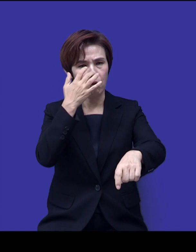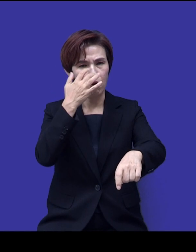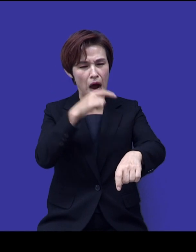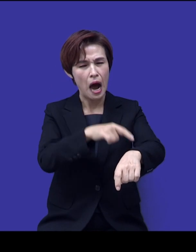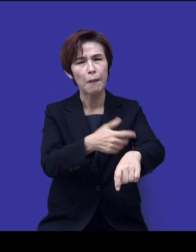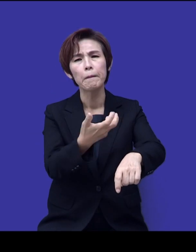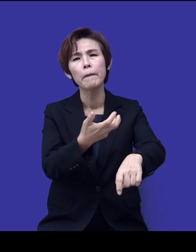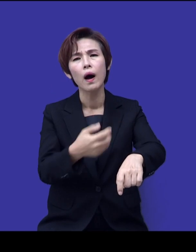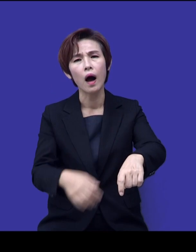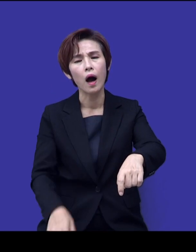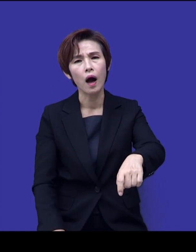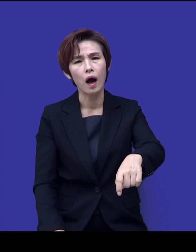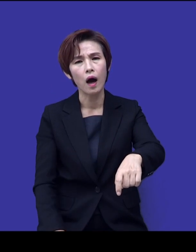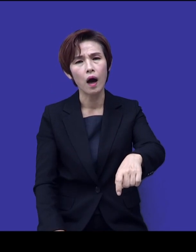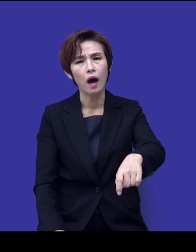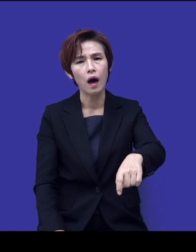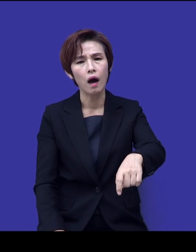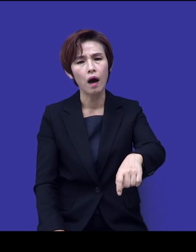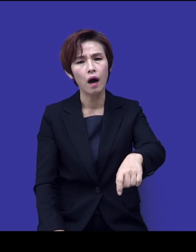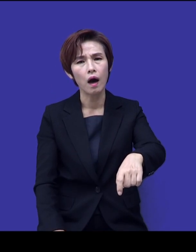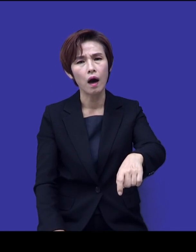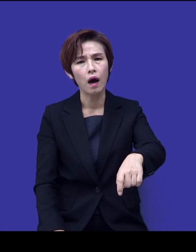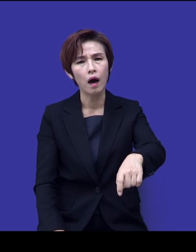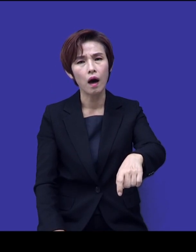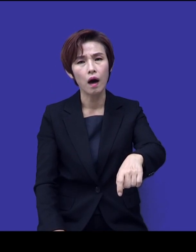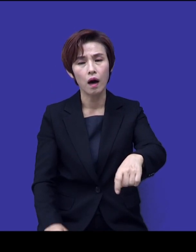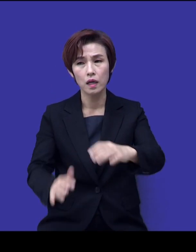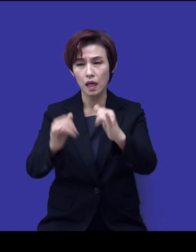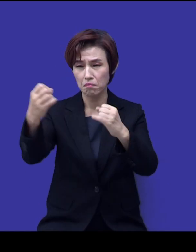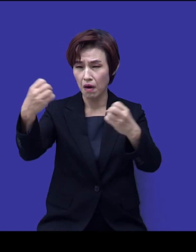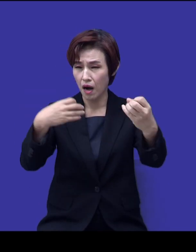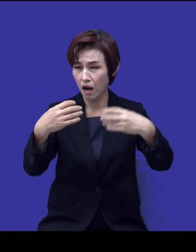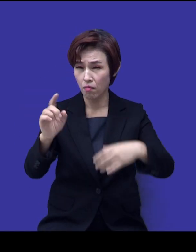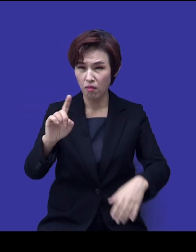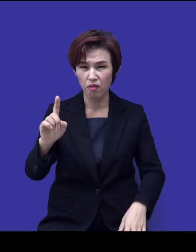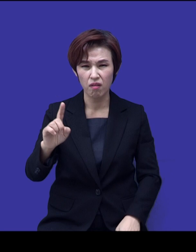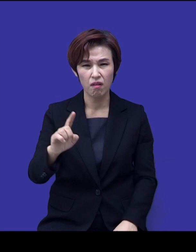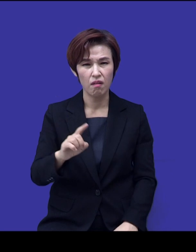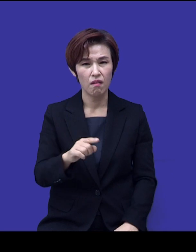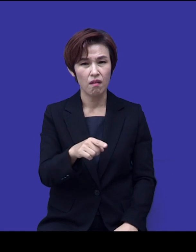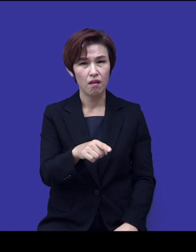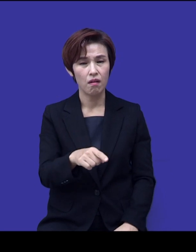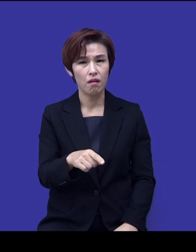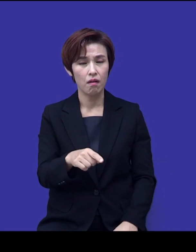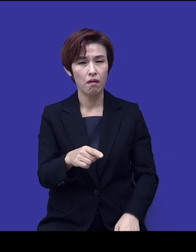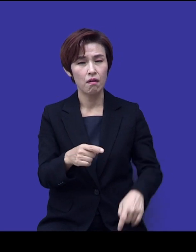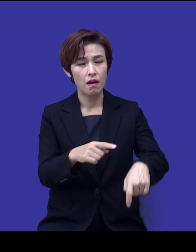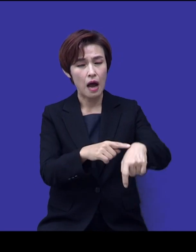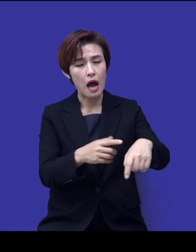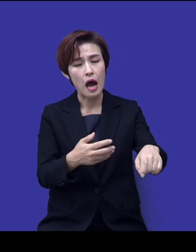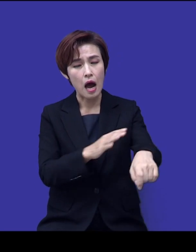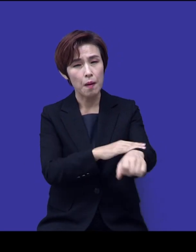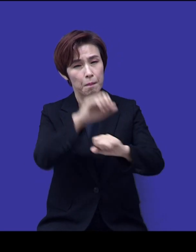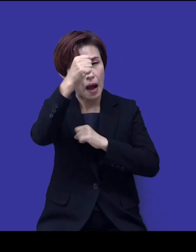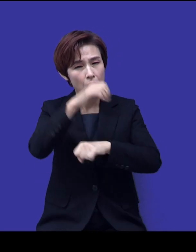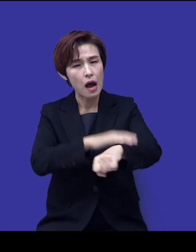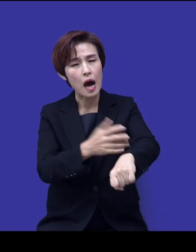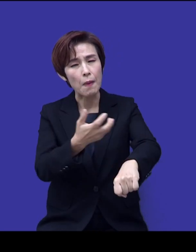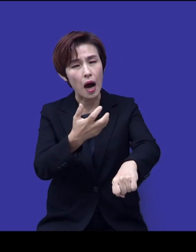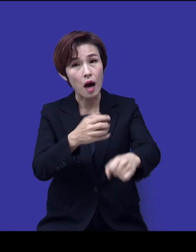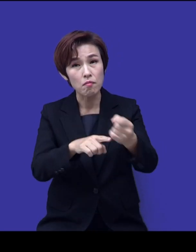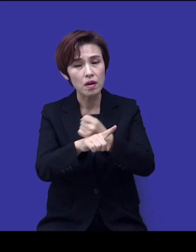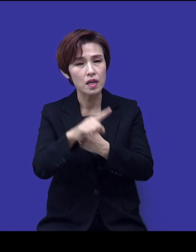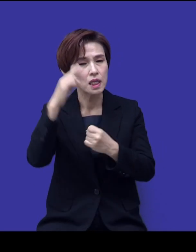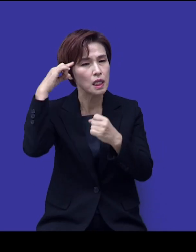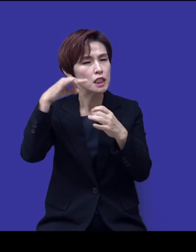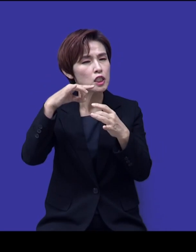아파요. 아. 그런 사람들이 그렇게 이야기합니다. 넌 그게 아프다고 신경이 살아있다는 거 아니냐. 예. 그런데